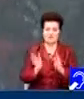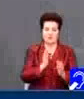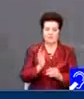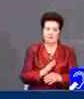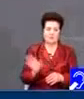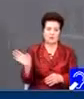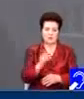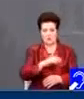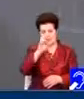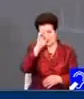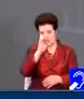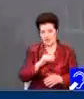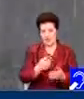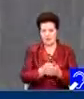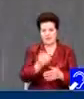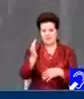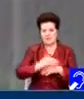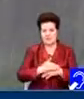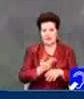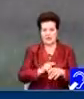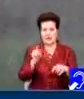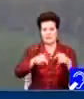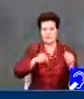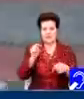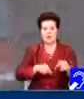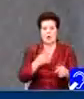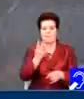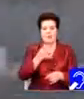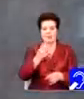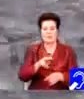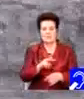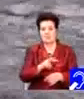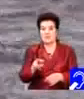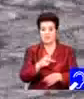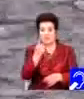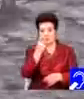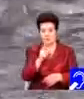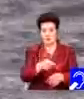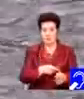pentru toată țara până luni seară. În unele zone, precipitațiile pot depăși 40 de litri pe metru pătrat.